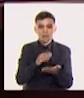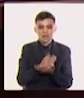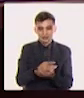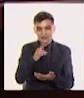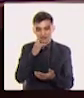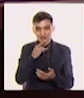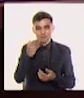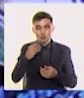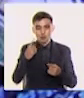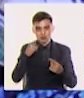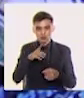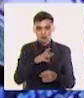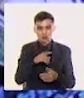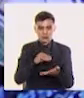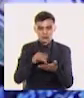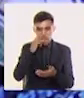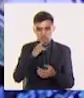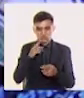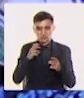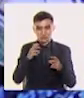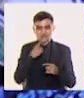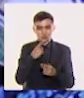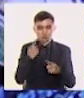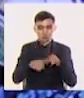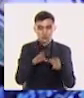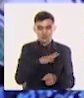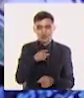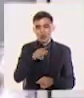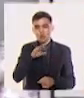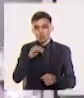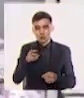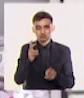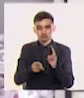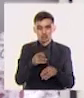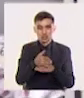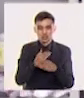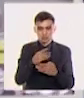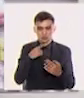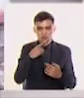сапаға қатысты белгі мүлде жоқ. Ал қарсылық білдірмегендер сол ұннан нан пісіріп жатыр деді.